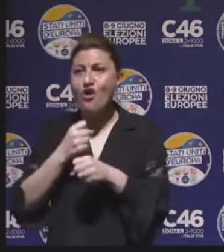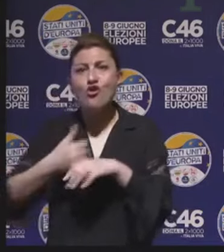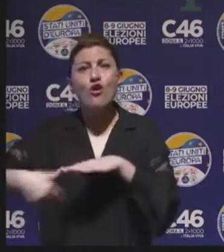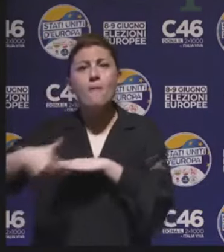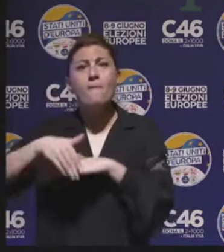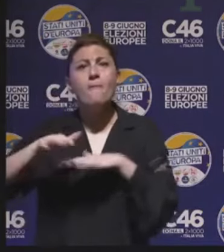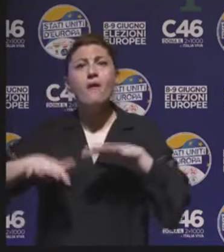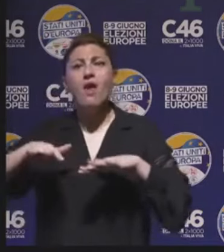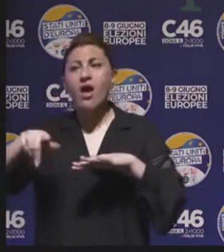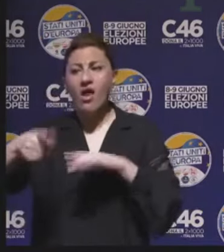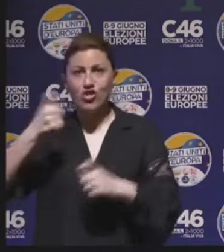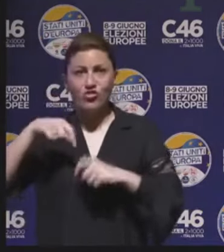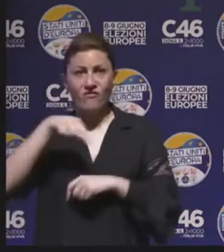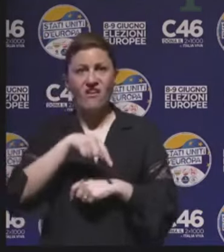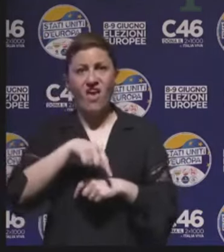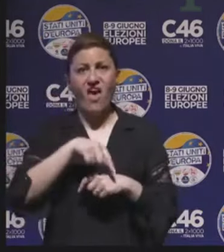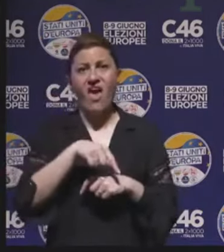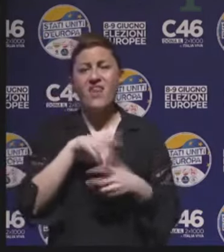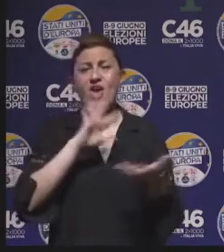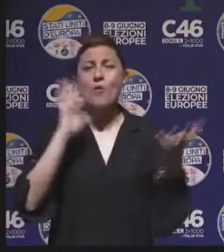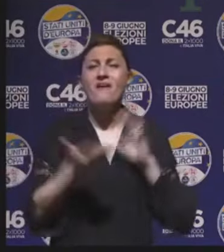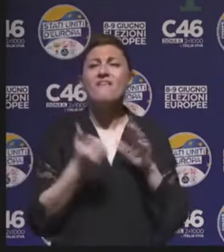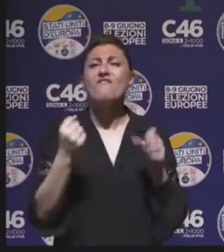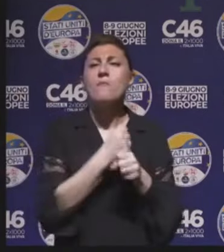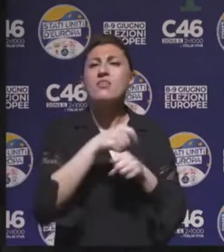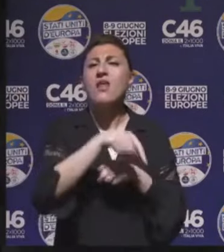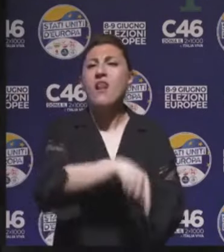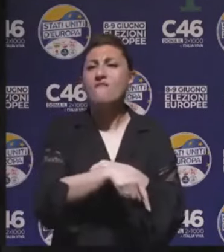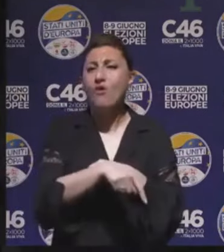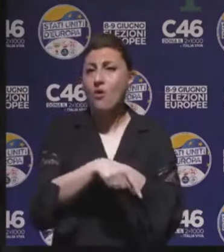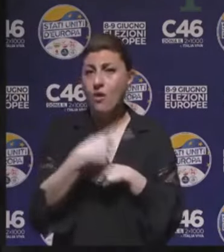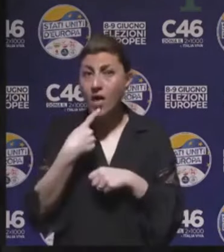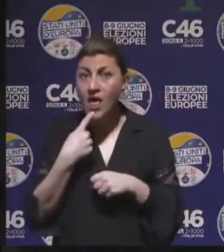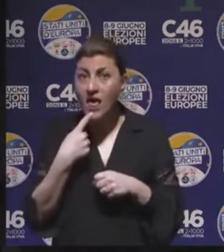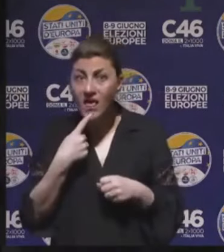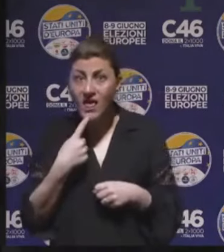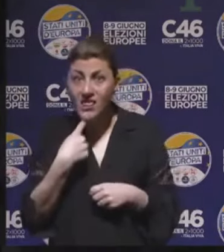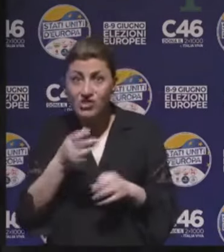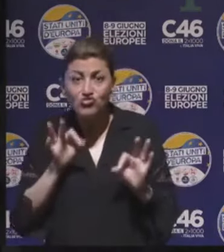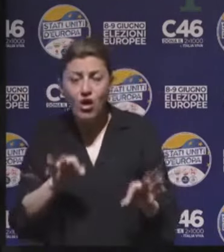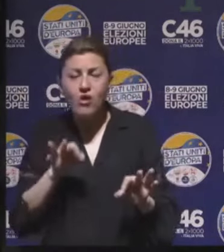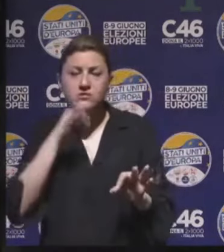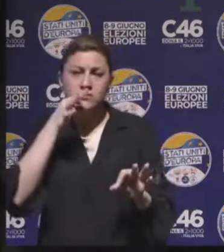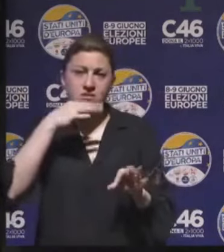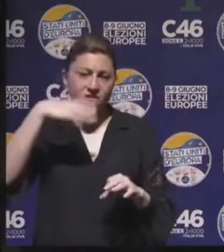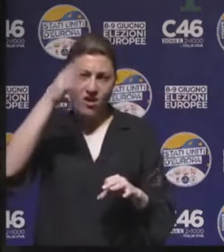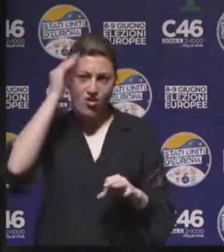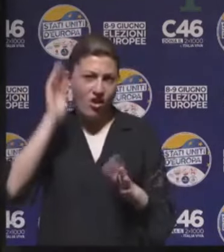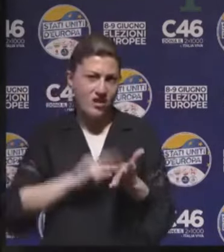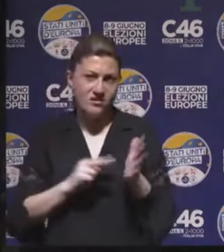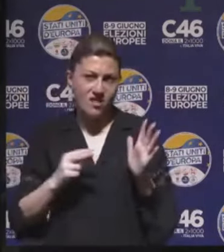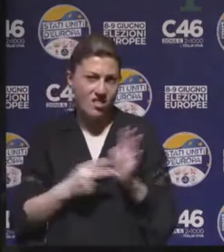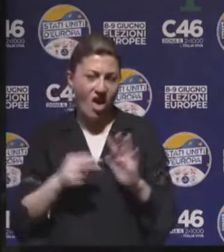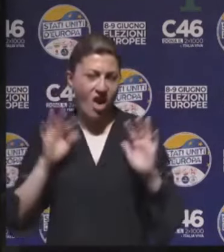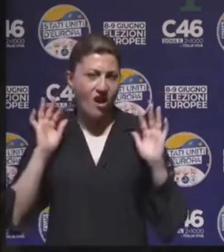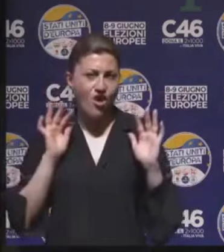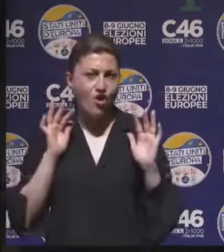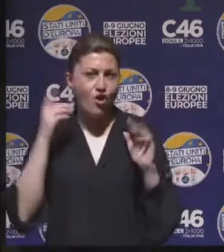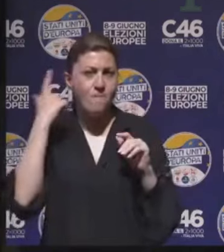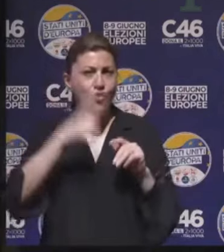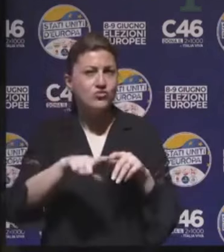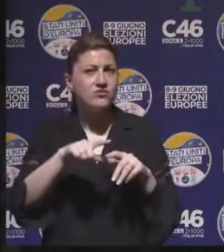essere degli ignoranti nel senso tecnico per dire una cosa del genere perché non è stato il Jobs Act